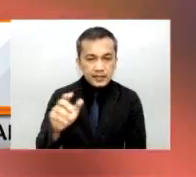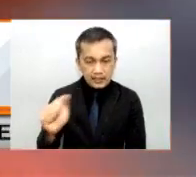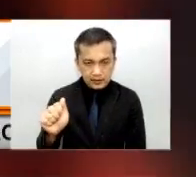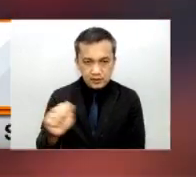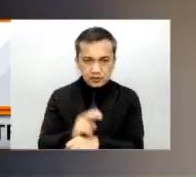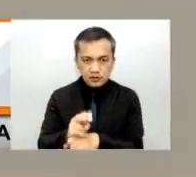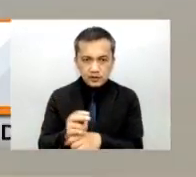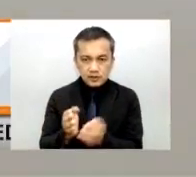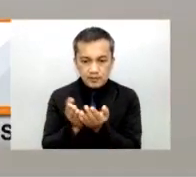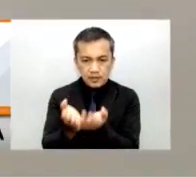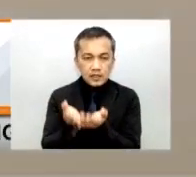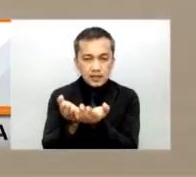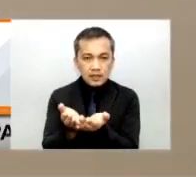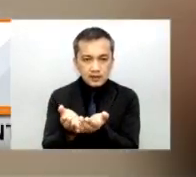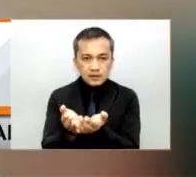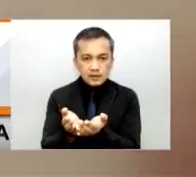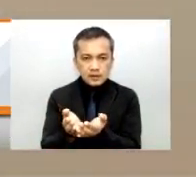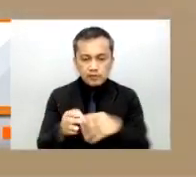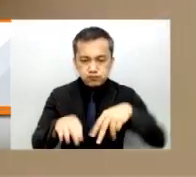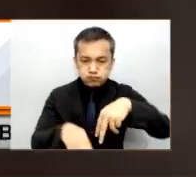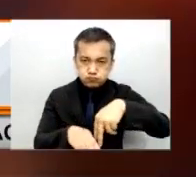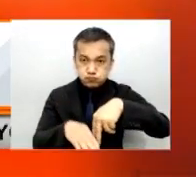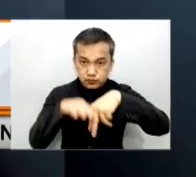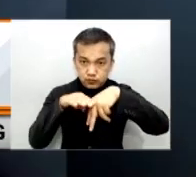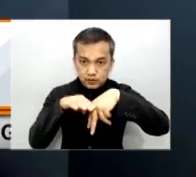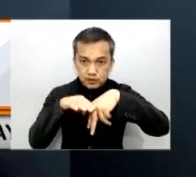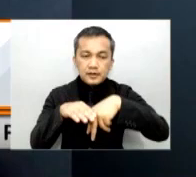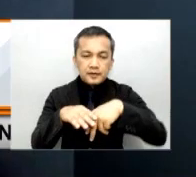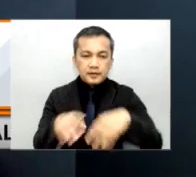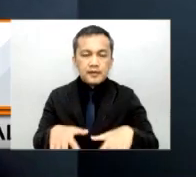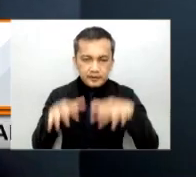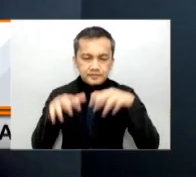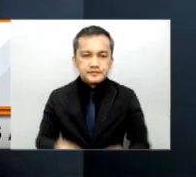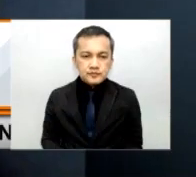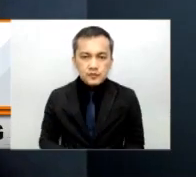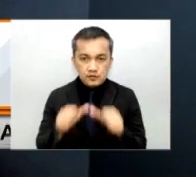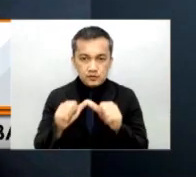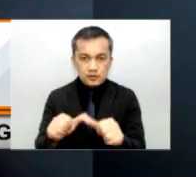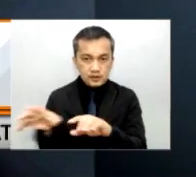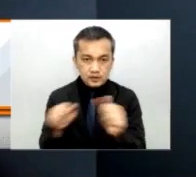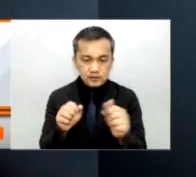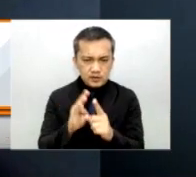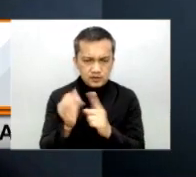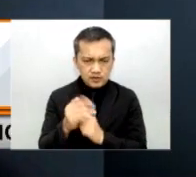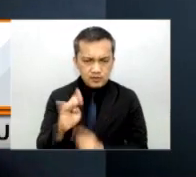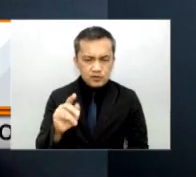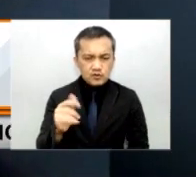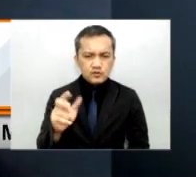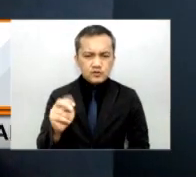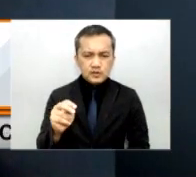bangka dahil abot bewang ang baha. Tuloy-tuloy rin ang evacuation sa mga taga-barangay Bobon sa bayan ng